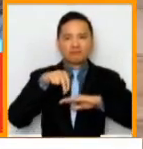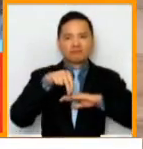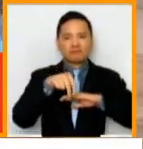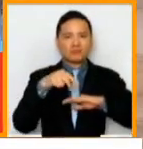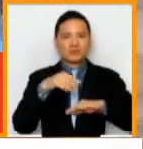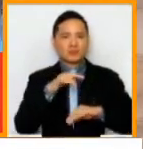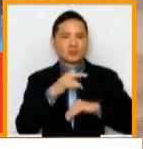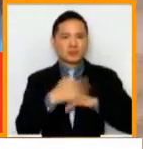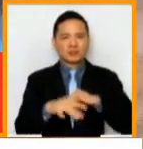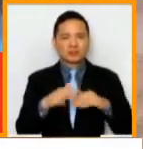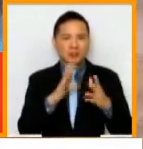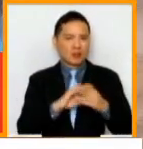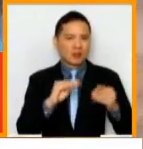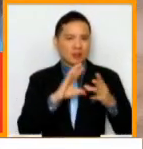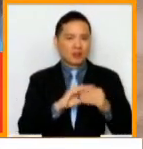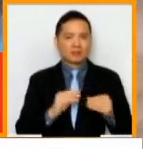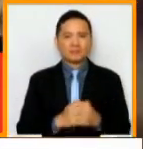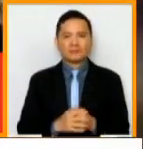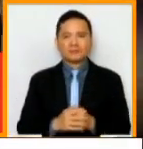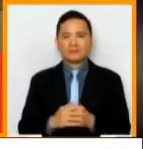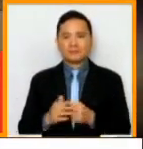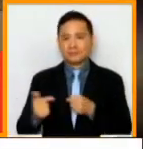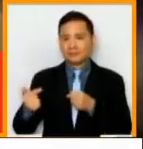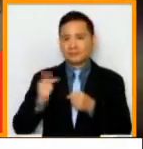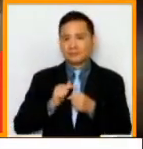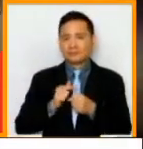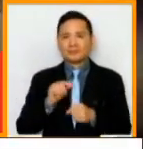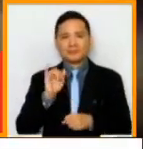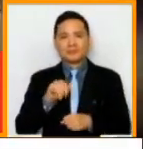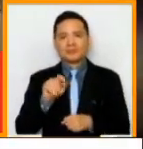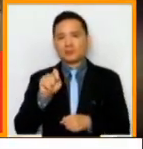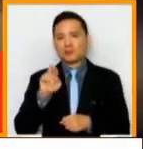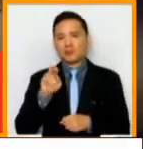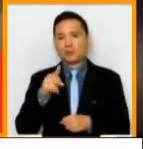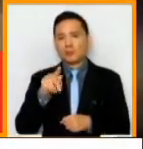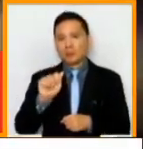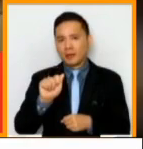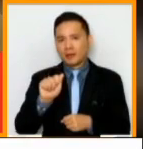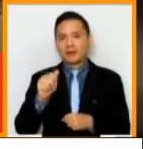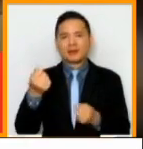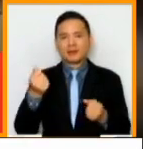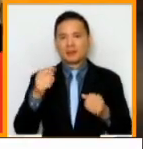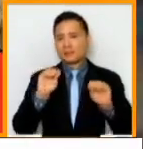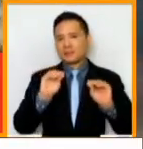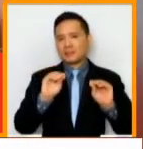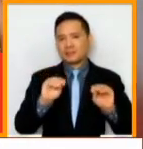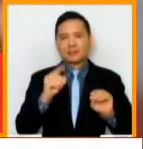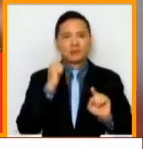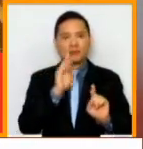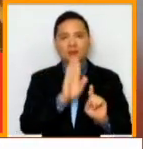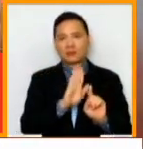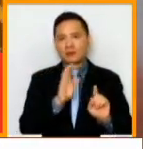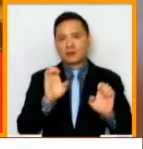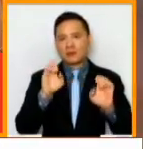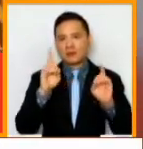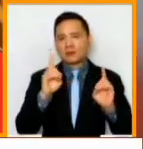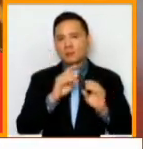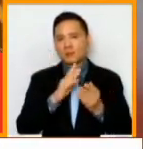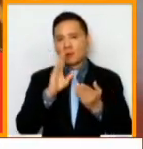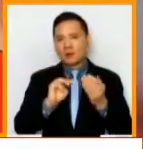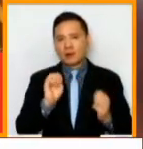ang Trompa Aralan na inilunsad sa ilalim ng Sari-Sari Education Program. Kapag radyo kasi,